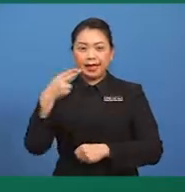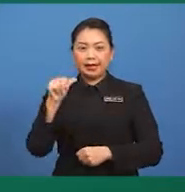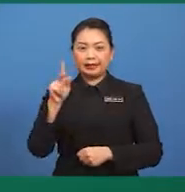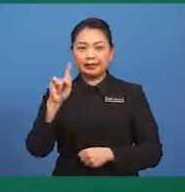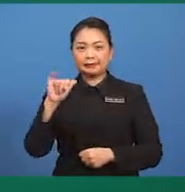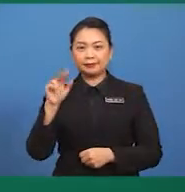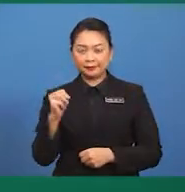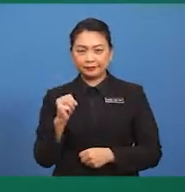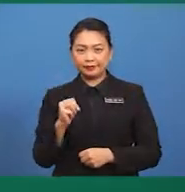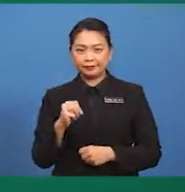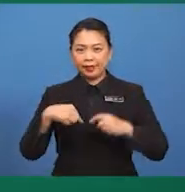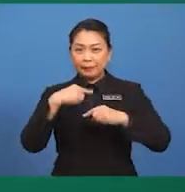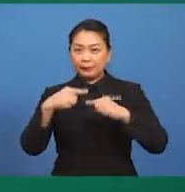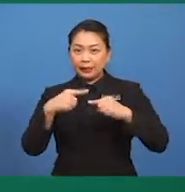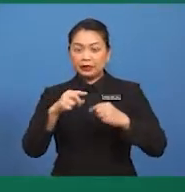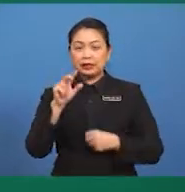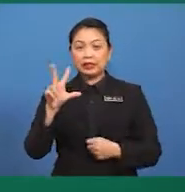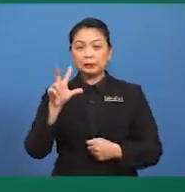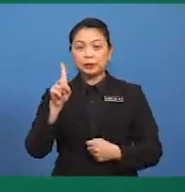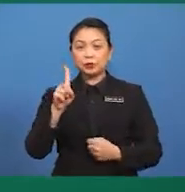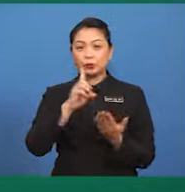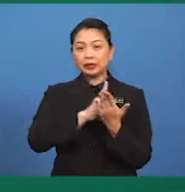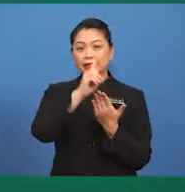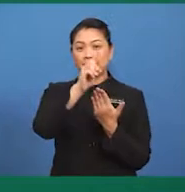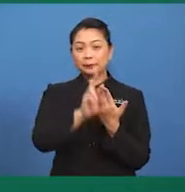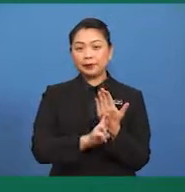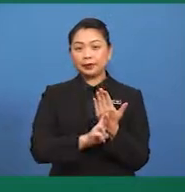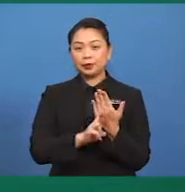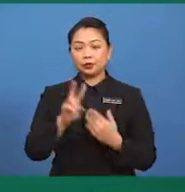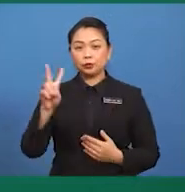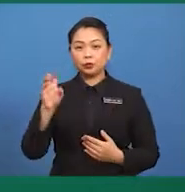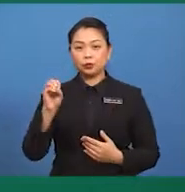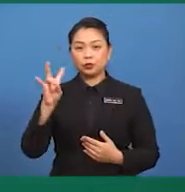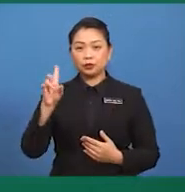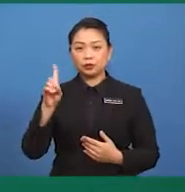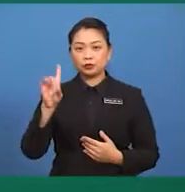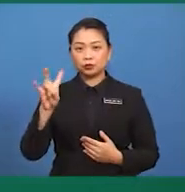duga pada 31 Disember 2017. Akaun belum terima